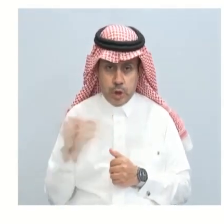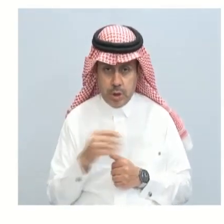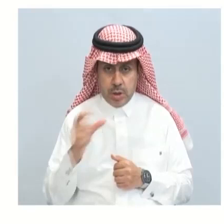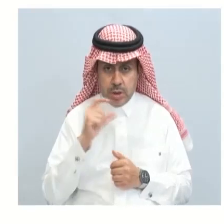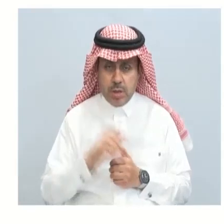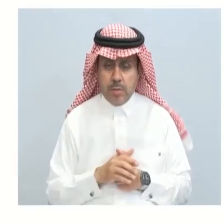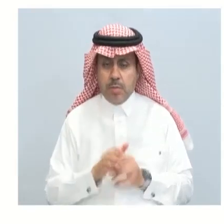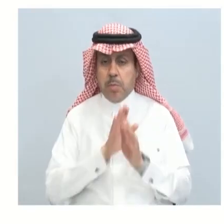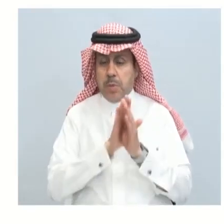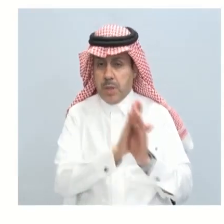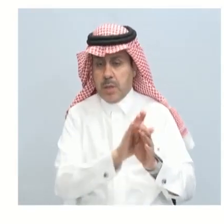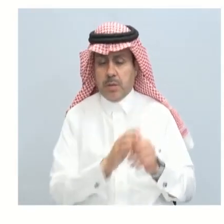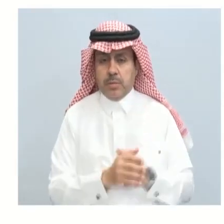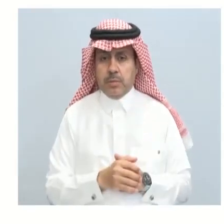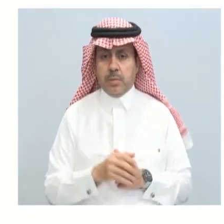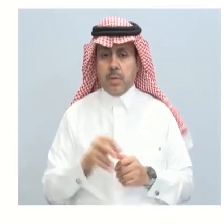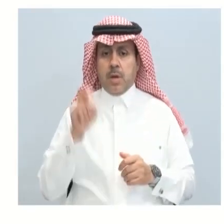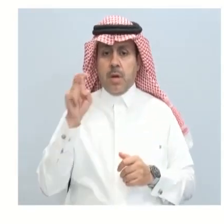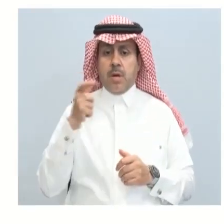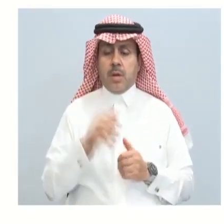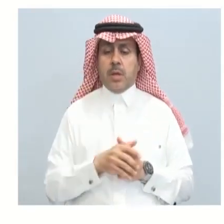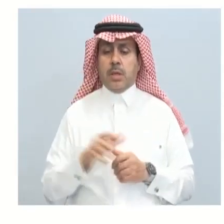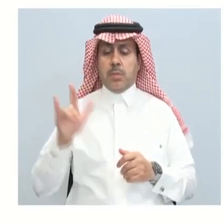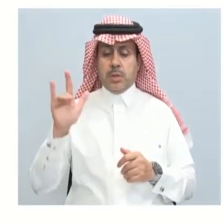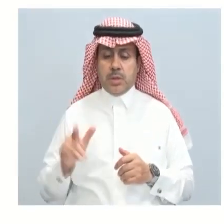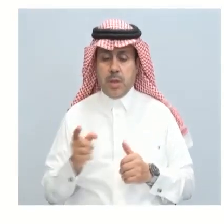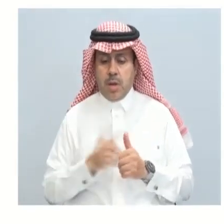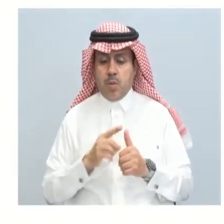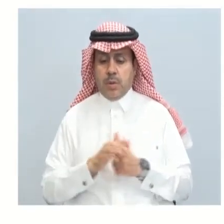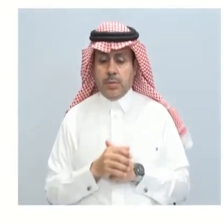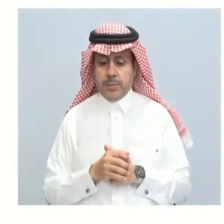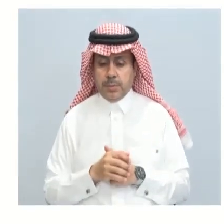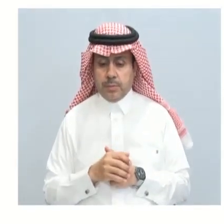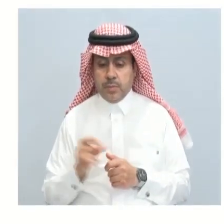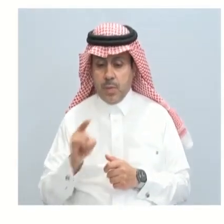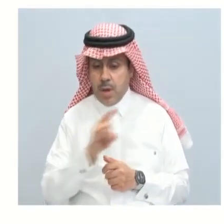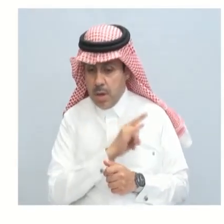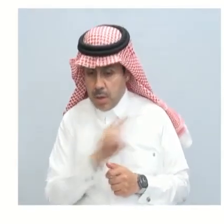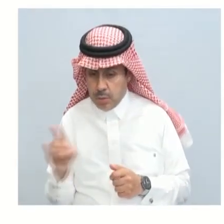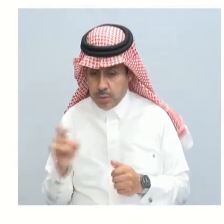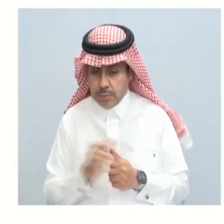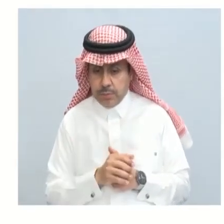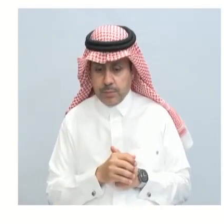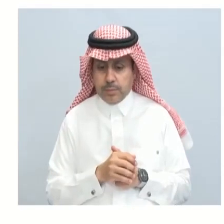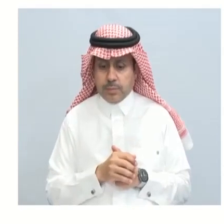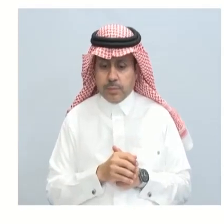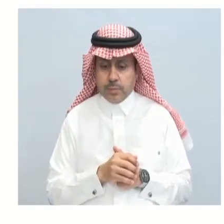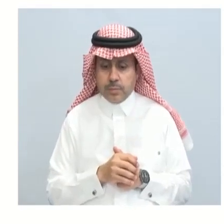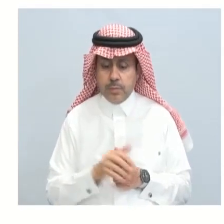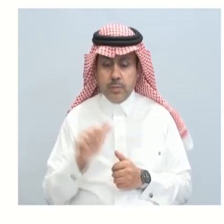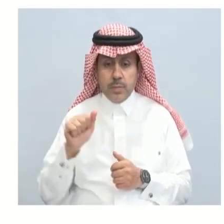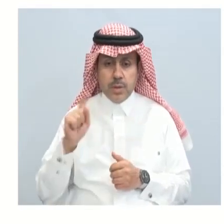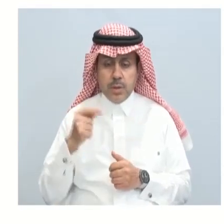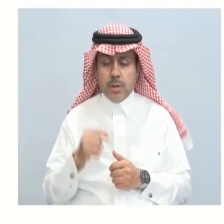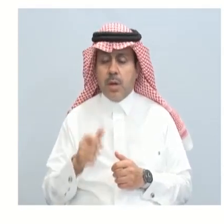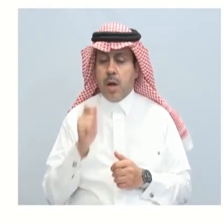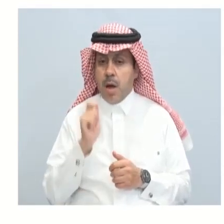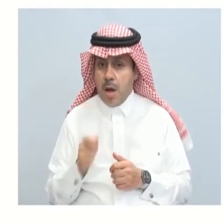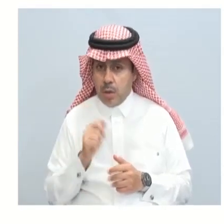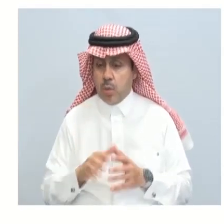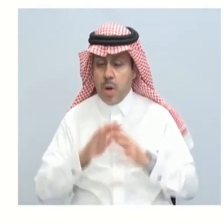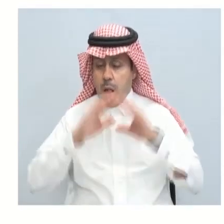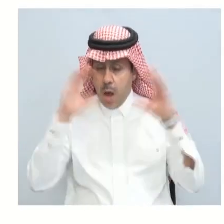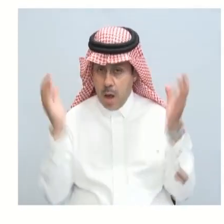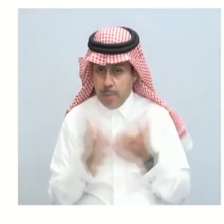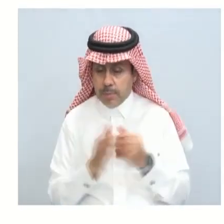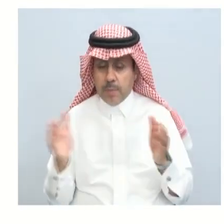برعايتها قرر المجلس ما ياتي اولا لا يجوز اصدار قانون عام يحد من